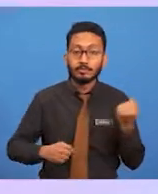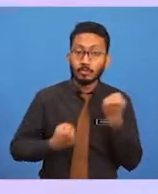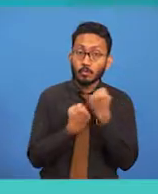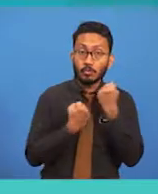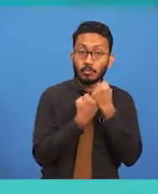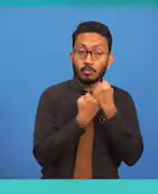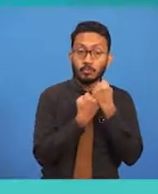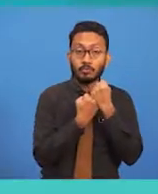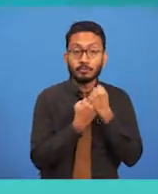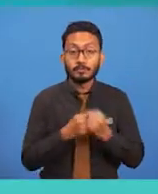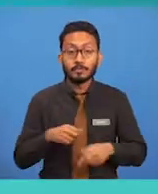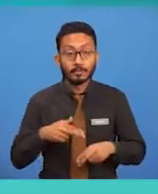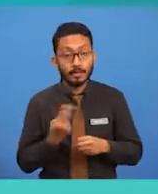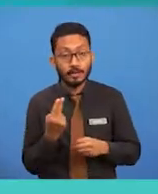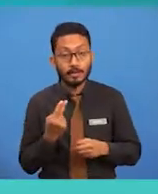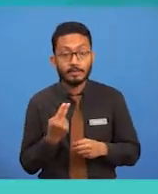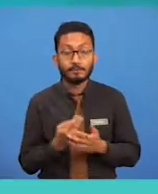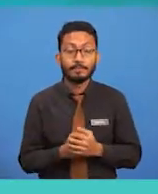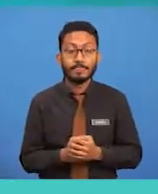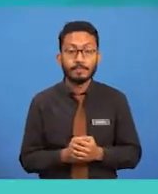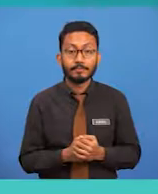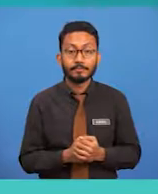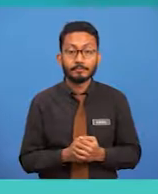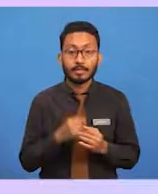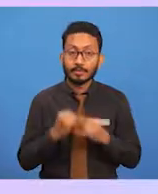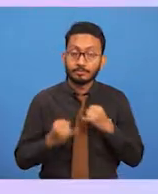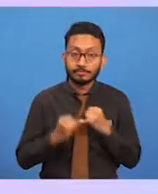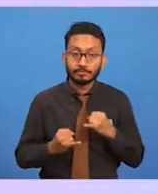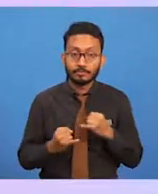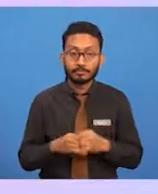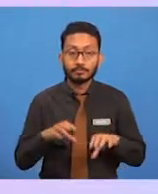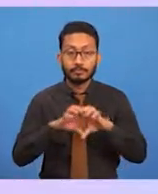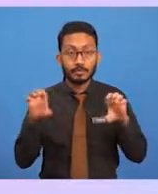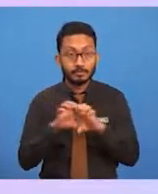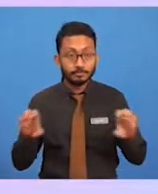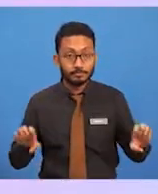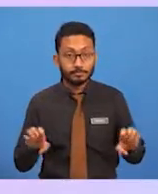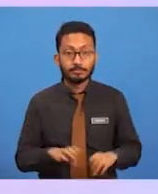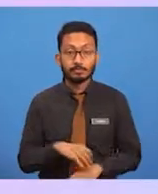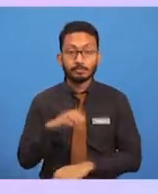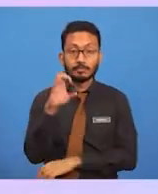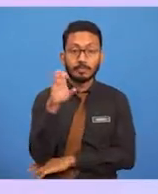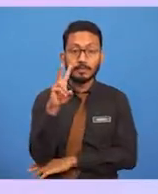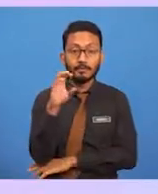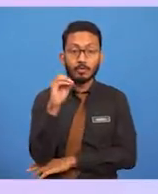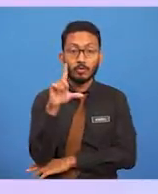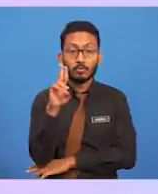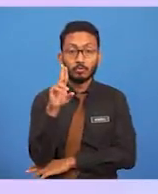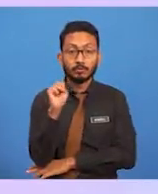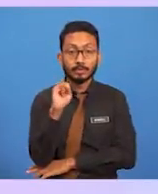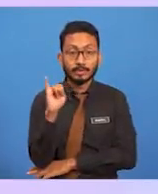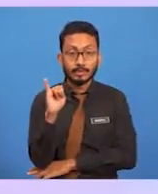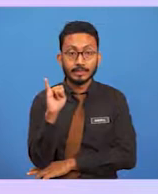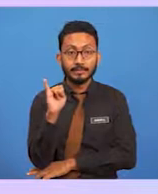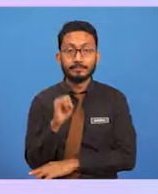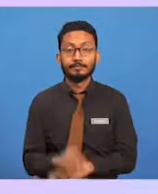periklanan. Seterusnya, elemen yang terakhir ialah elemen evolusi. Evolusi dan perubahan